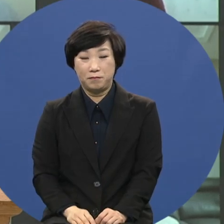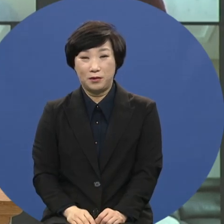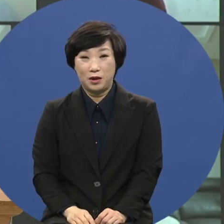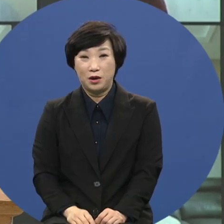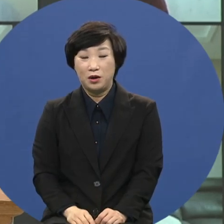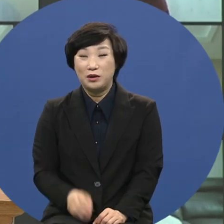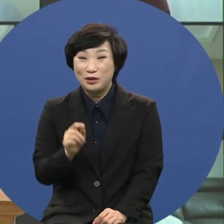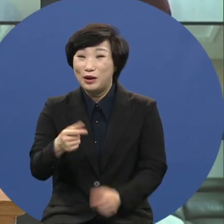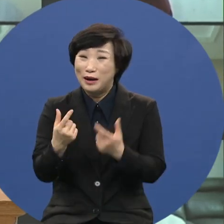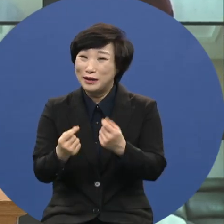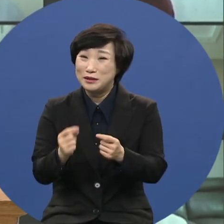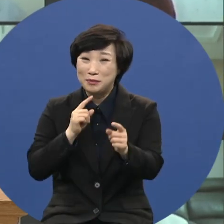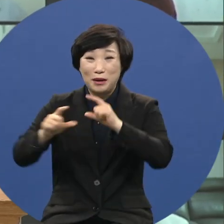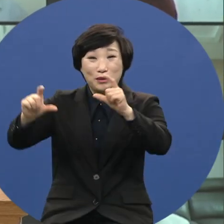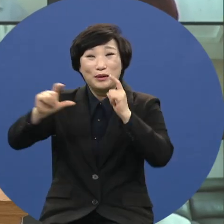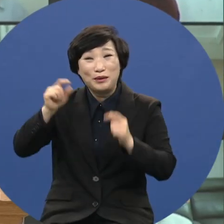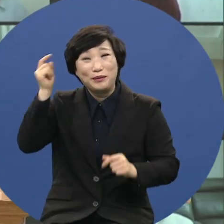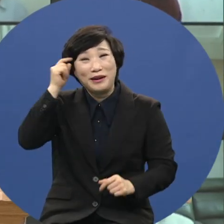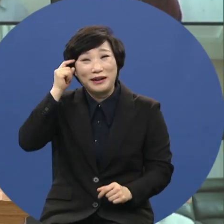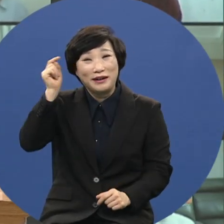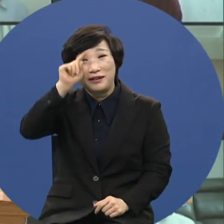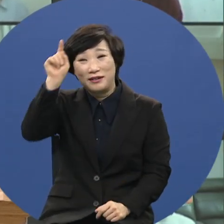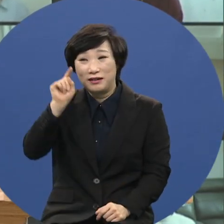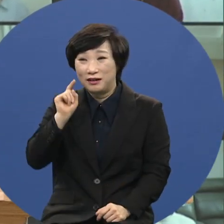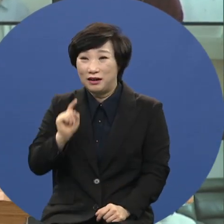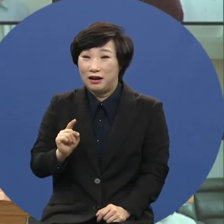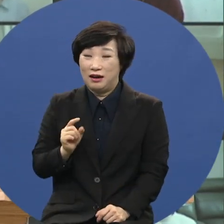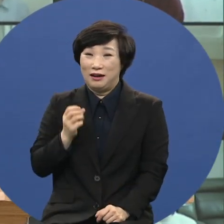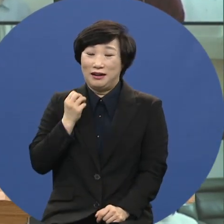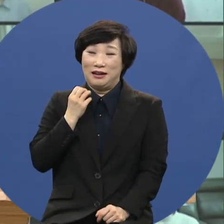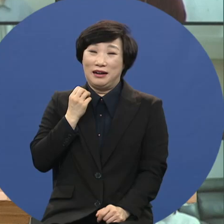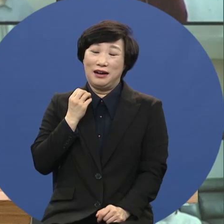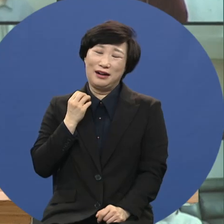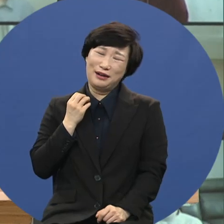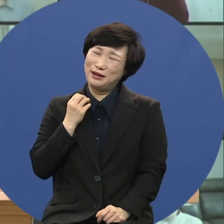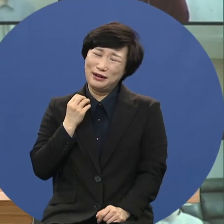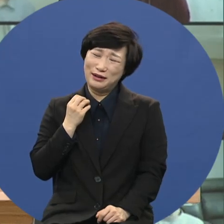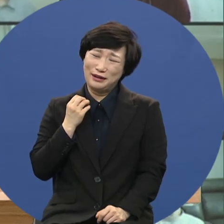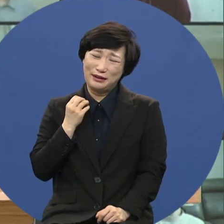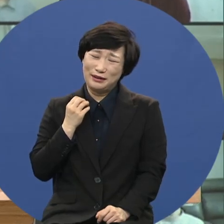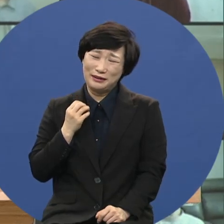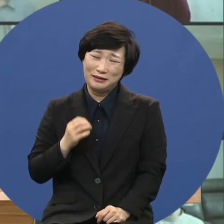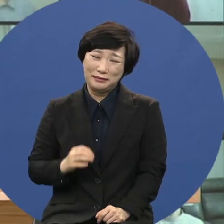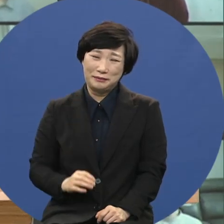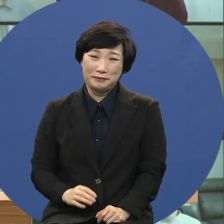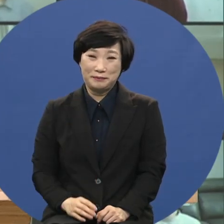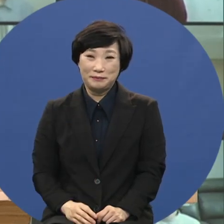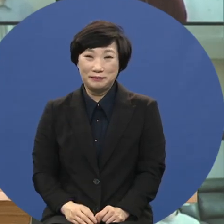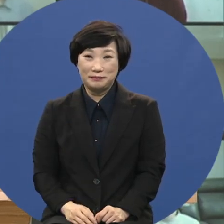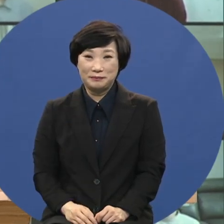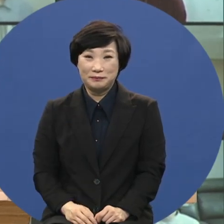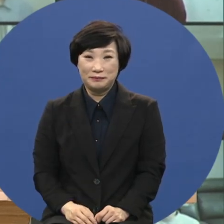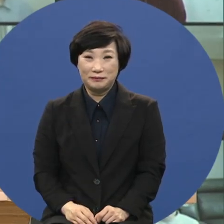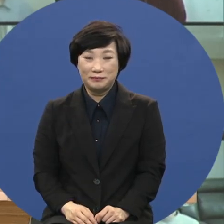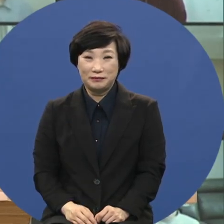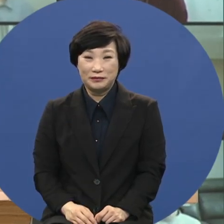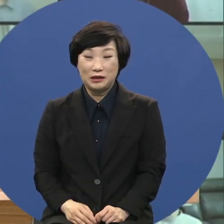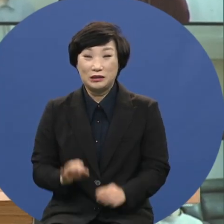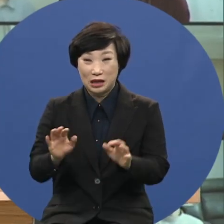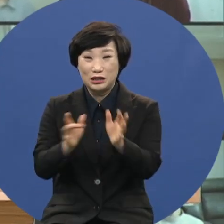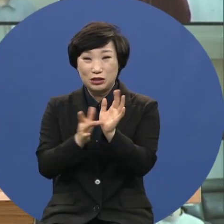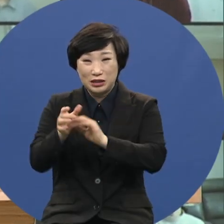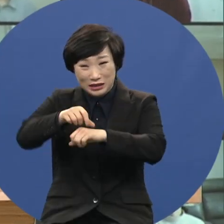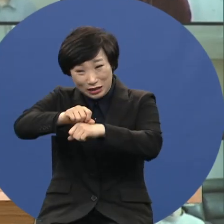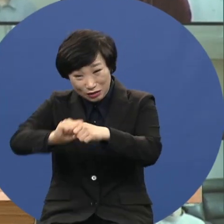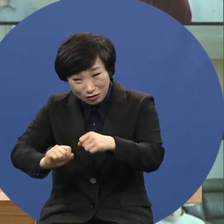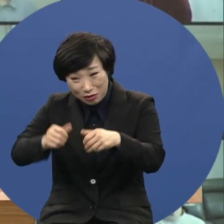어떻게 하려고 이런 말씀을 하시느냐고 말이요. 응? 어떻게 하시려고? 응? 자기 살을